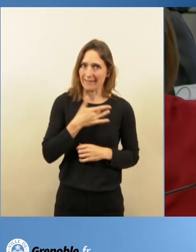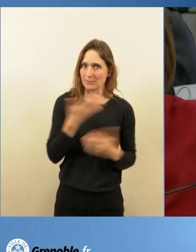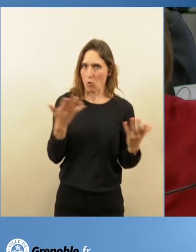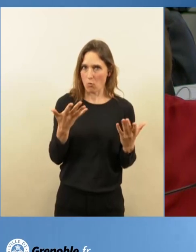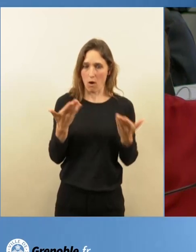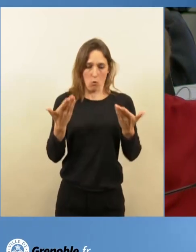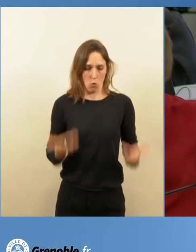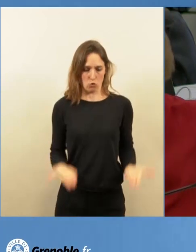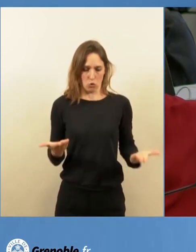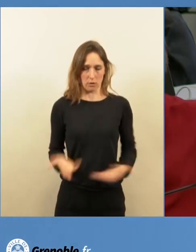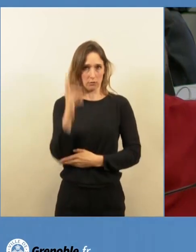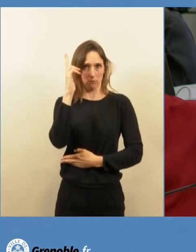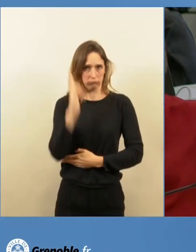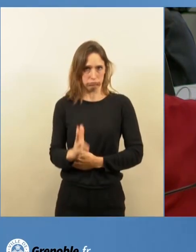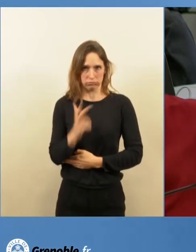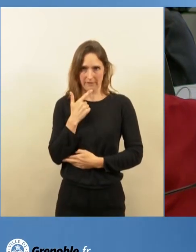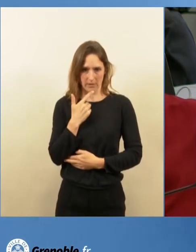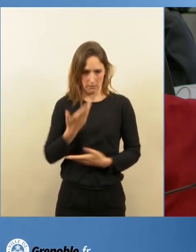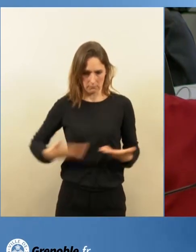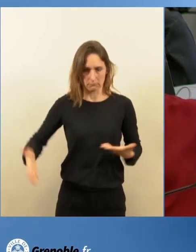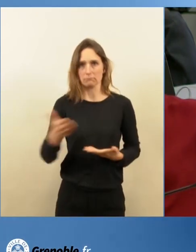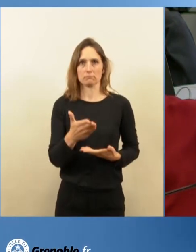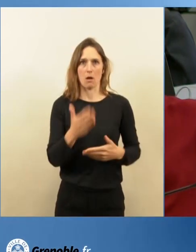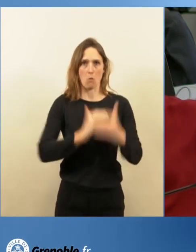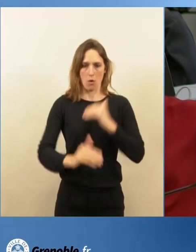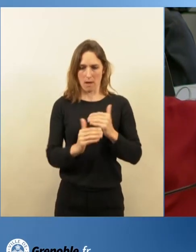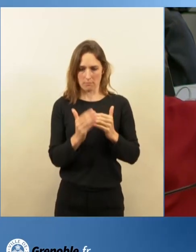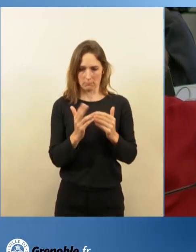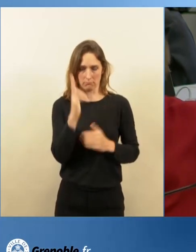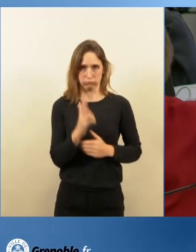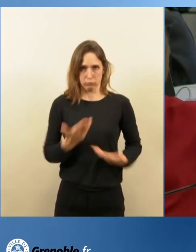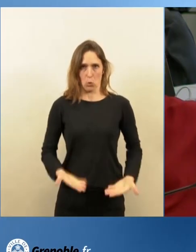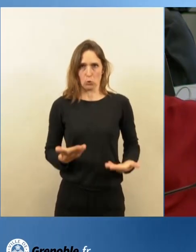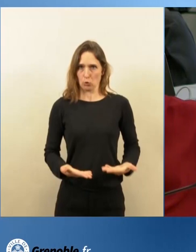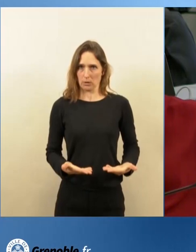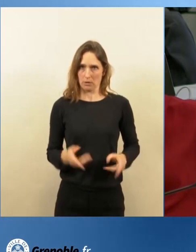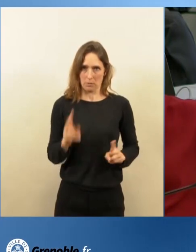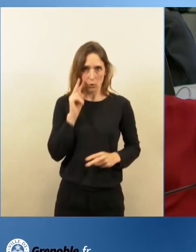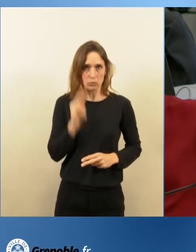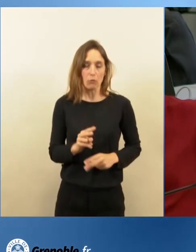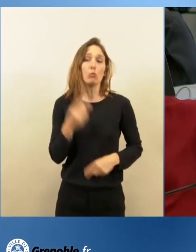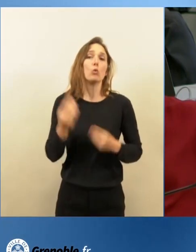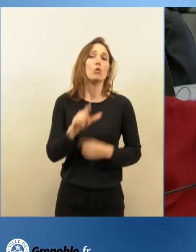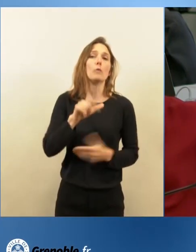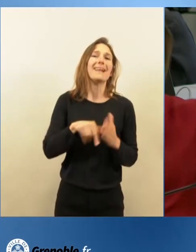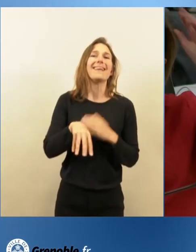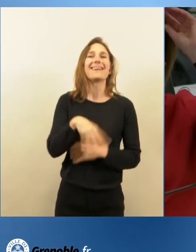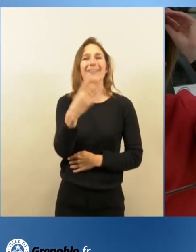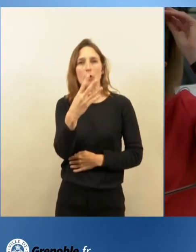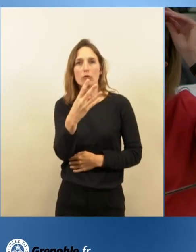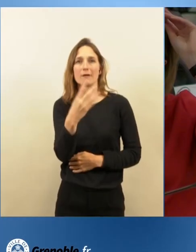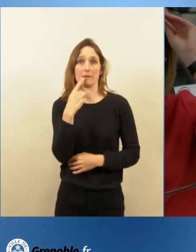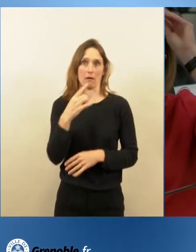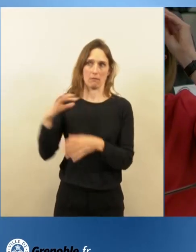actualisée factuelle de savoir avec ce plan d'où l'on part de façon objective éventuellement 2014 comme ça vous pourrez dresser votre bilan à la fin de